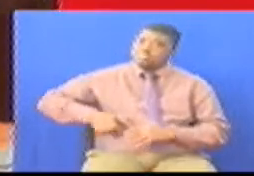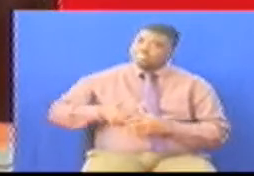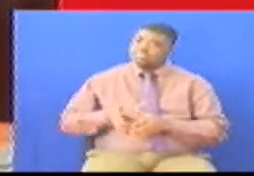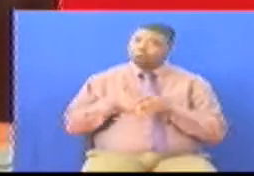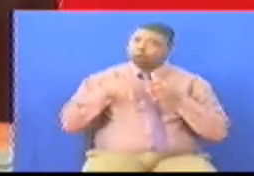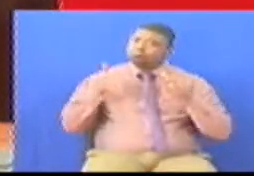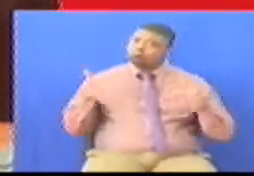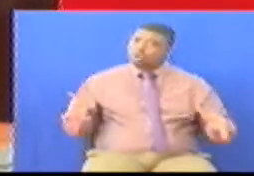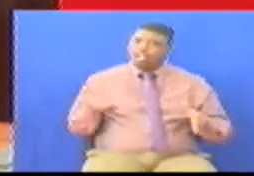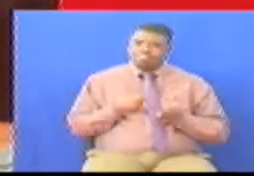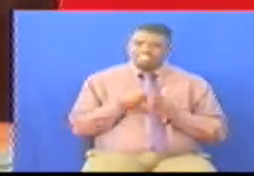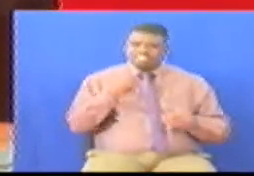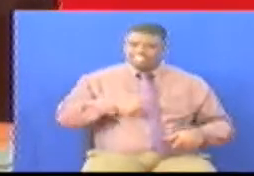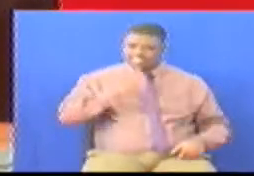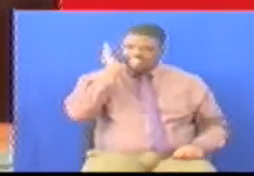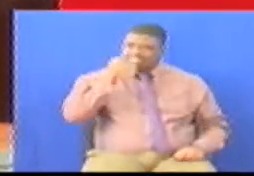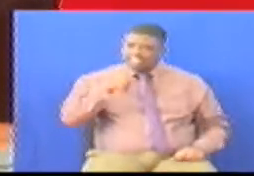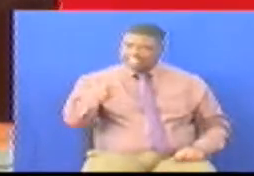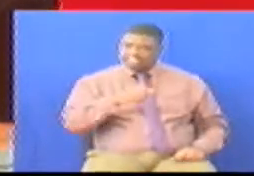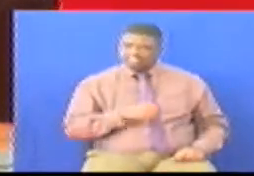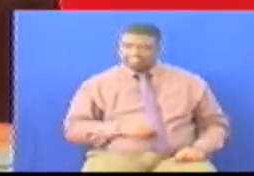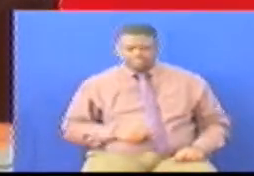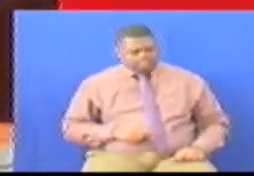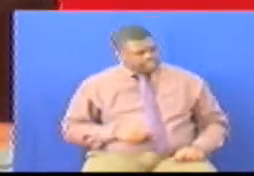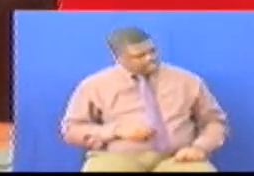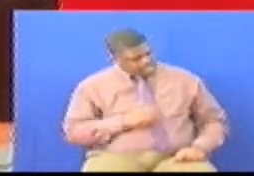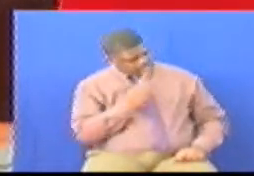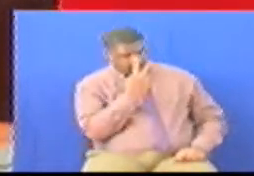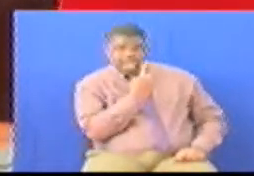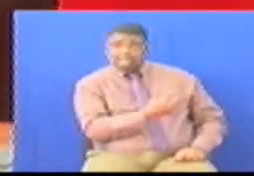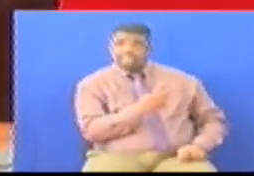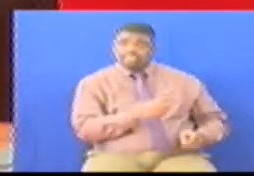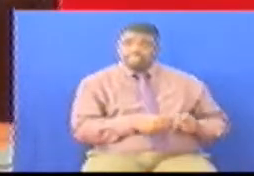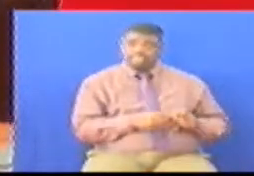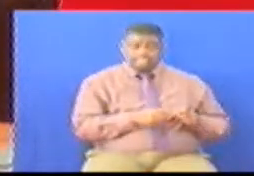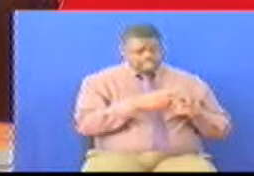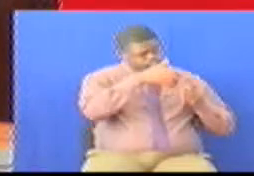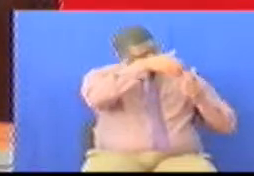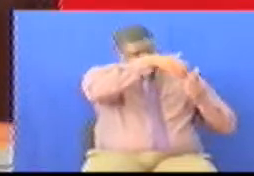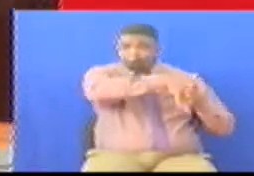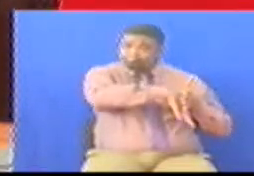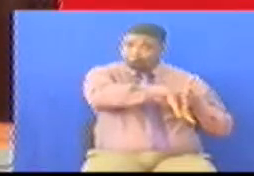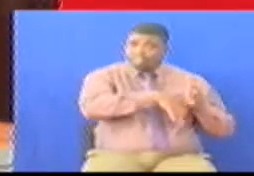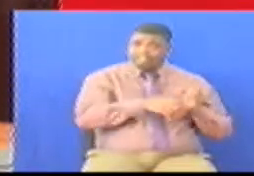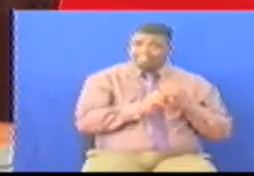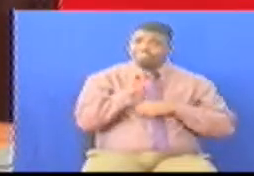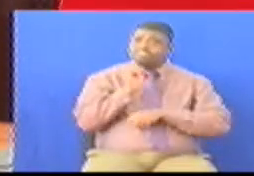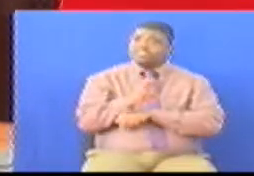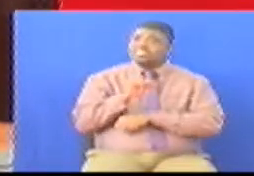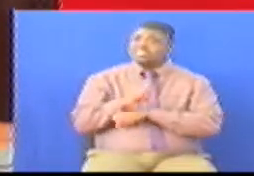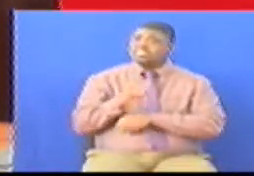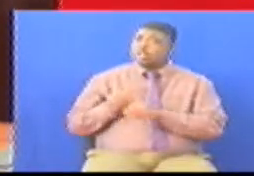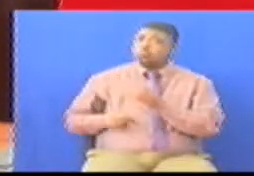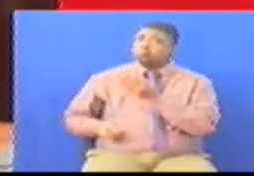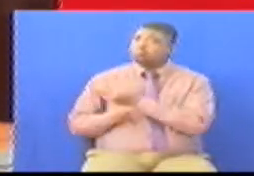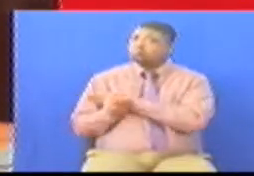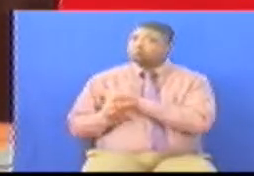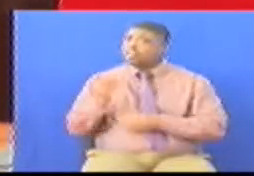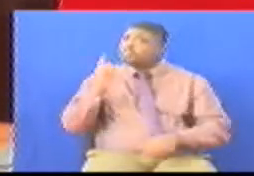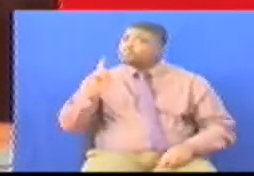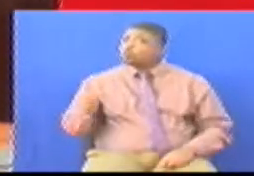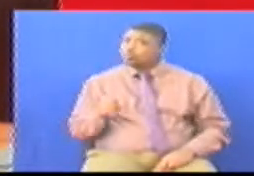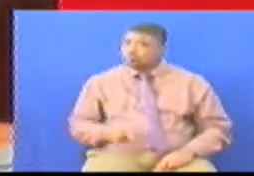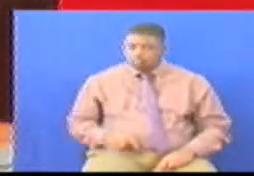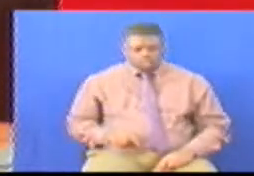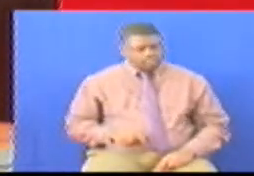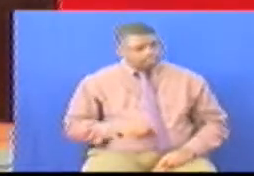fedha za serikali. Pia vile vile ukitazama na ukizama kwa ndani pana viashiria vya rushwa. Sasa mimi ni